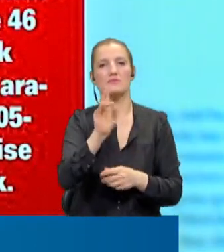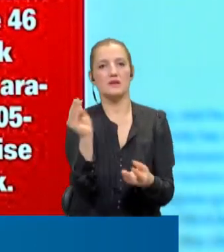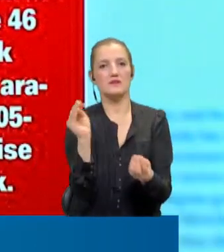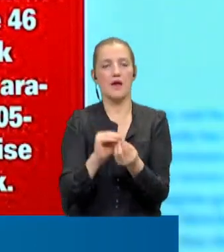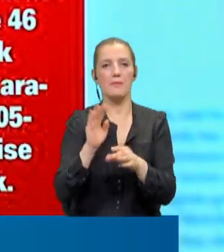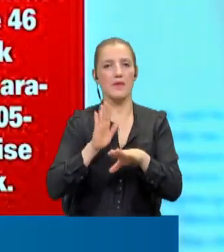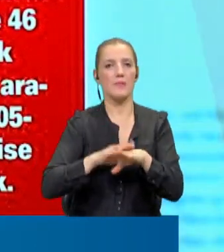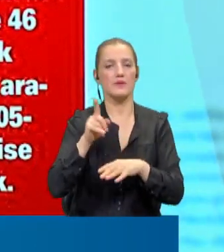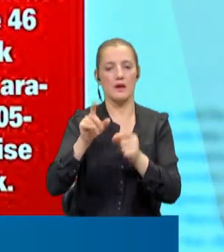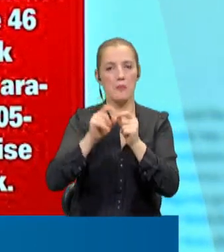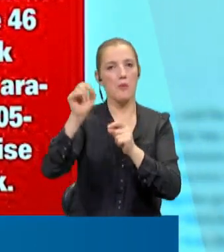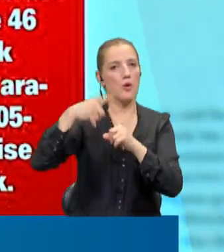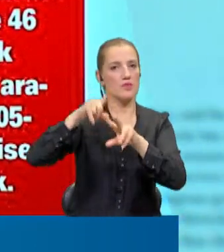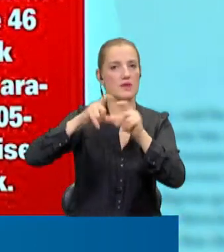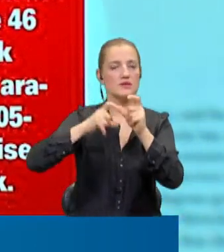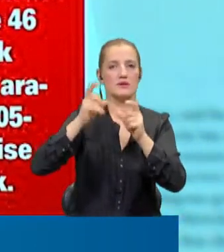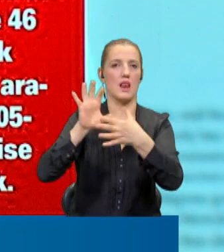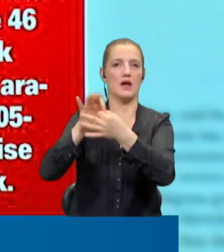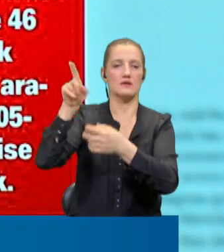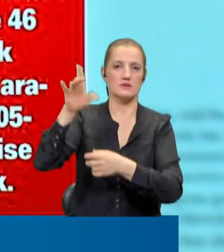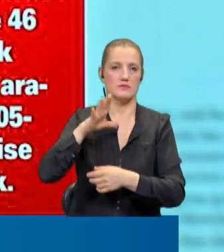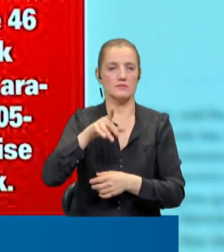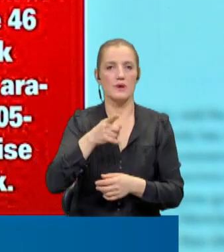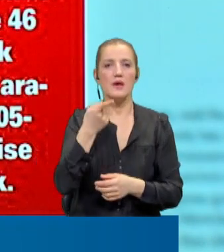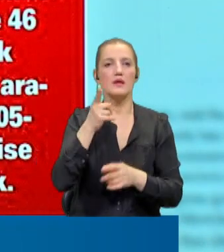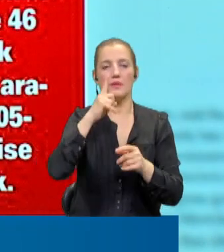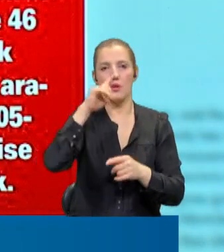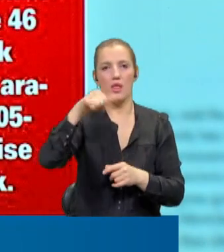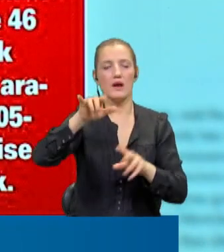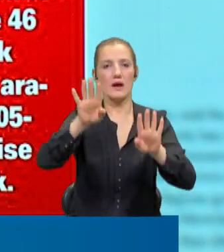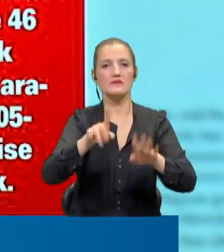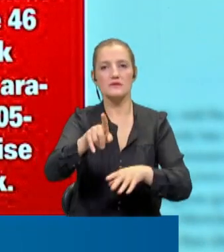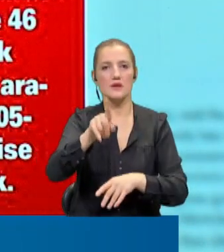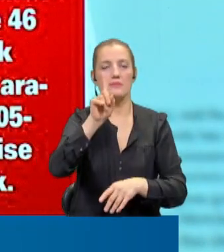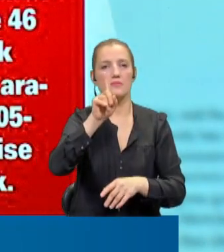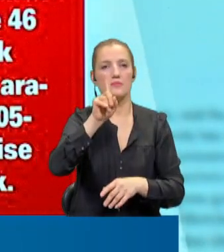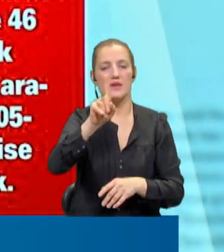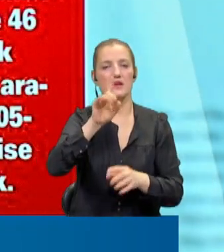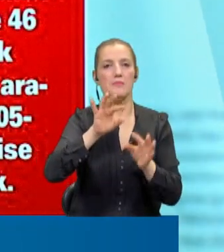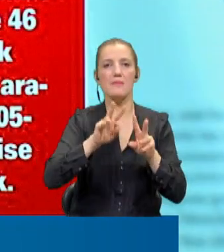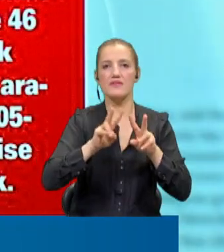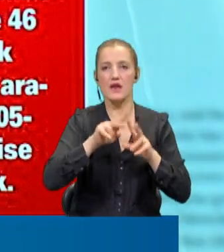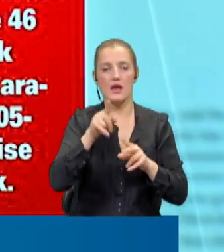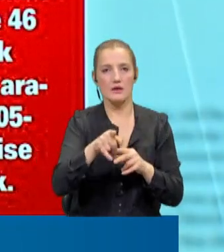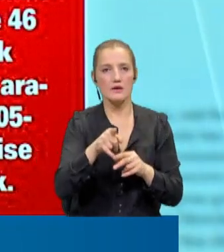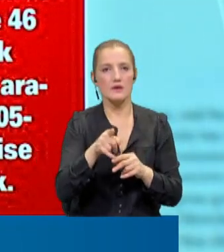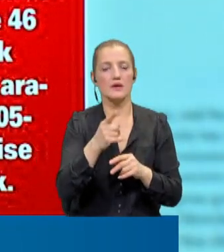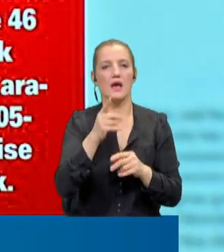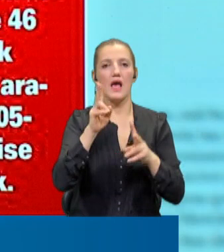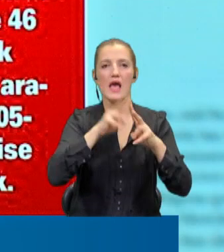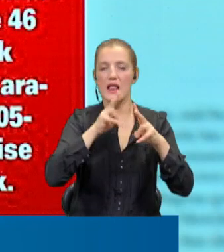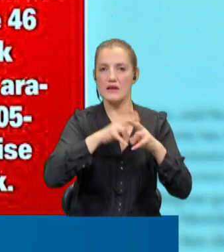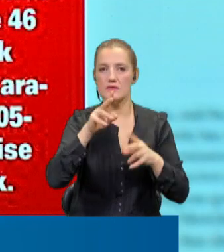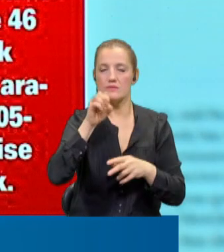başkasıyla alakası yok botaş'ta alakası var doğalgazın bin metreküpü bir nokta 860 lira oldu meskende işte elektrik